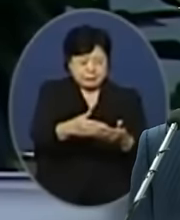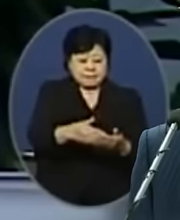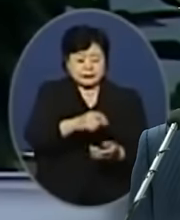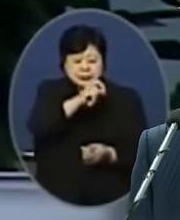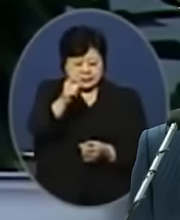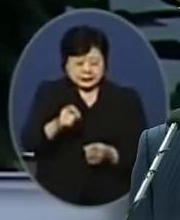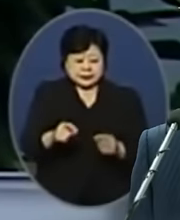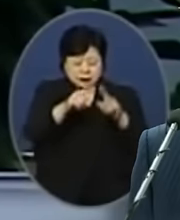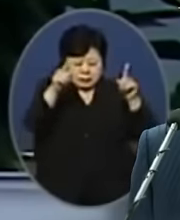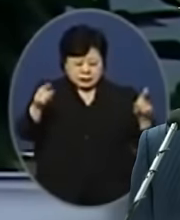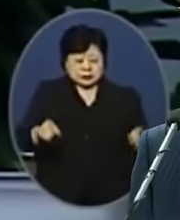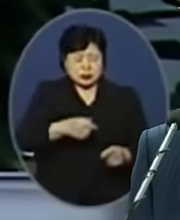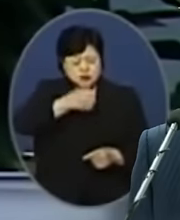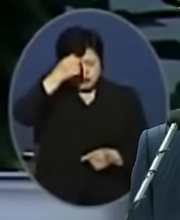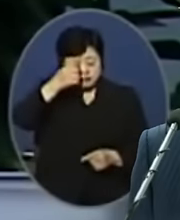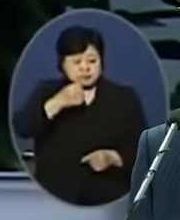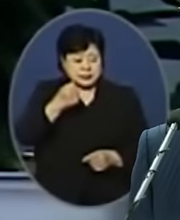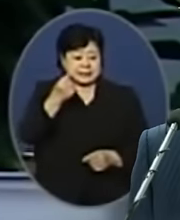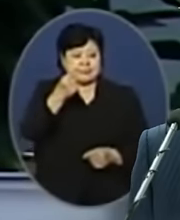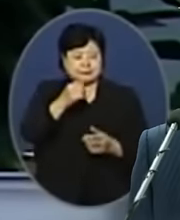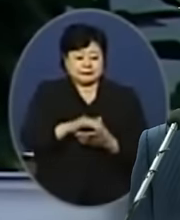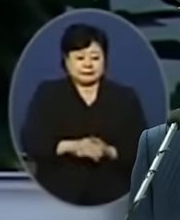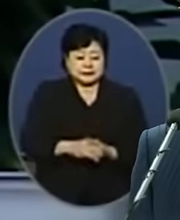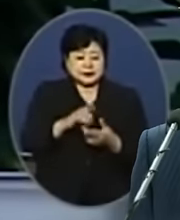써놓고 그것을 꿈꾸고서